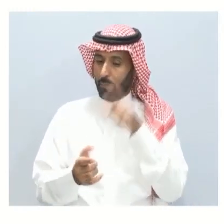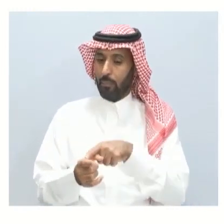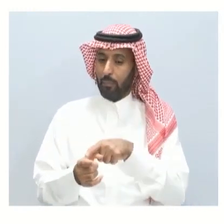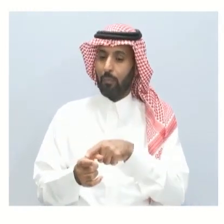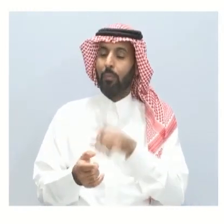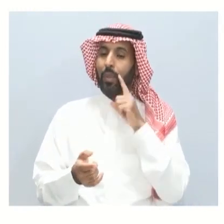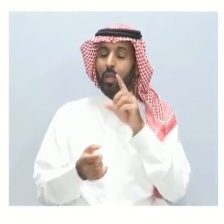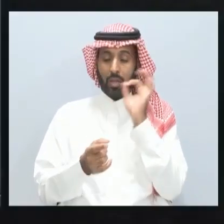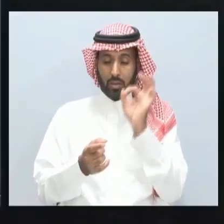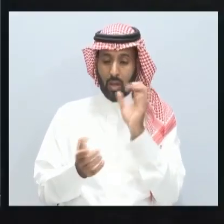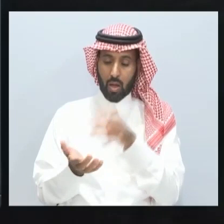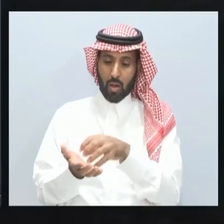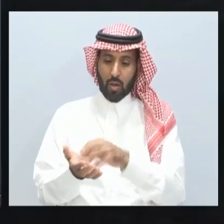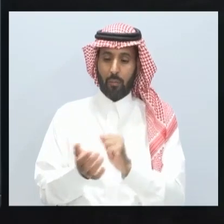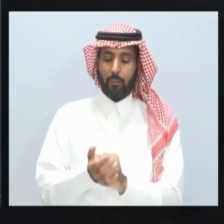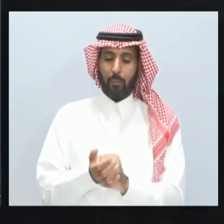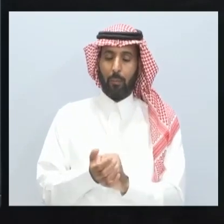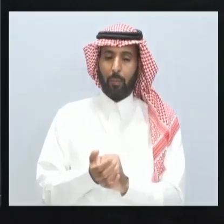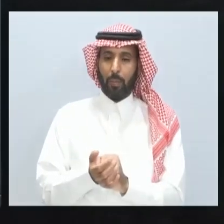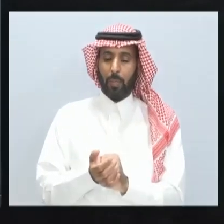هنا ايضا عنوان للعناصر